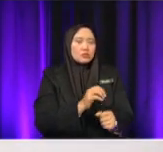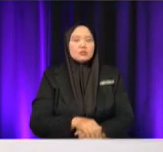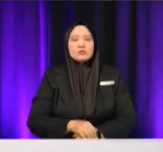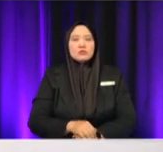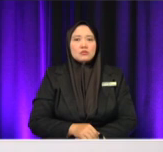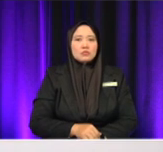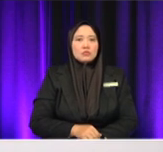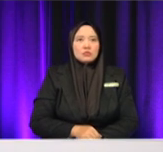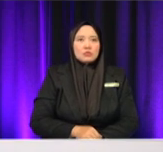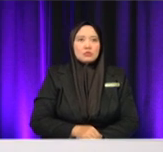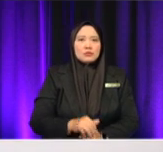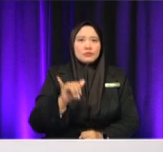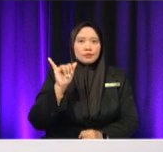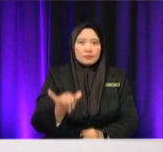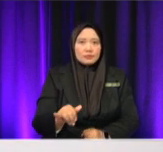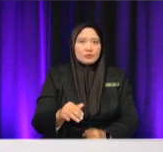oke